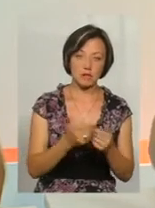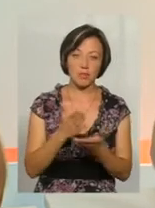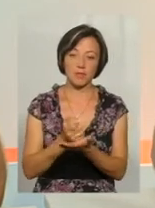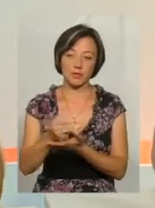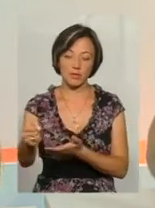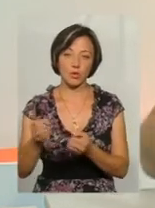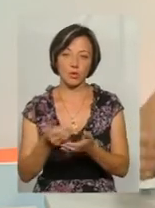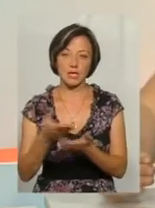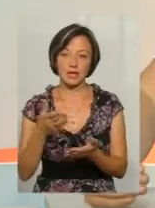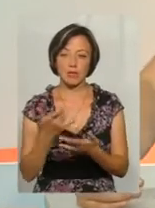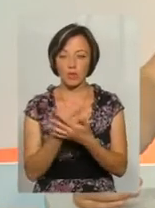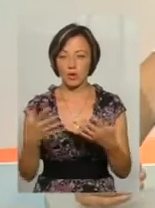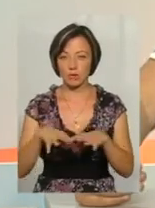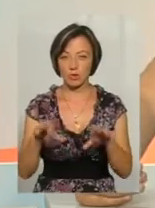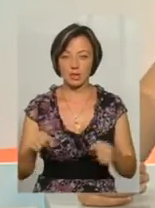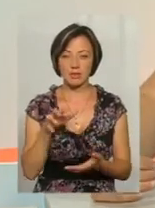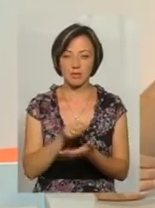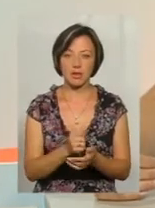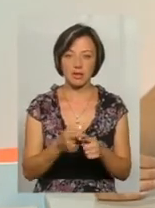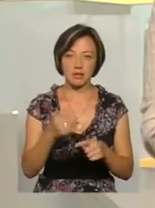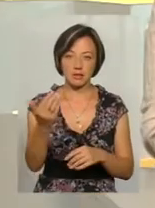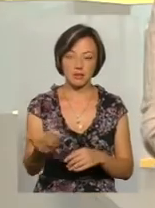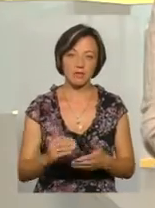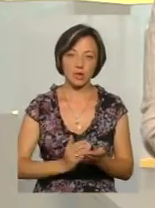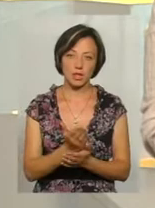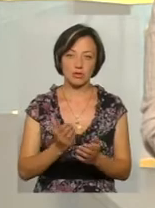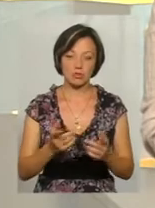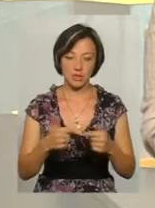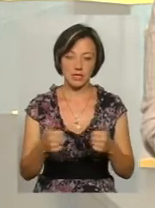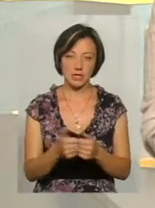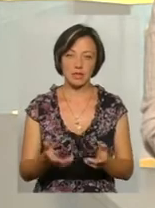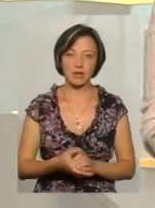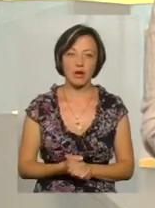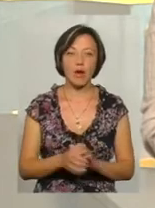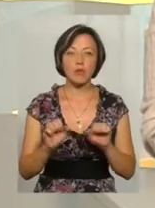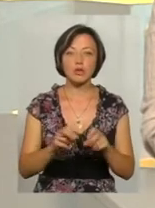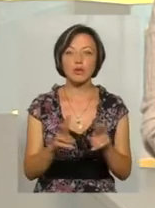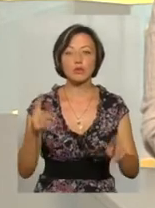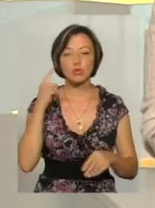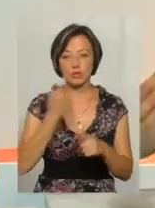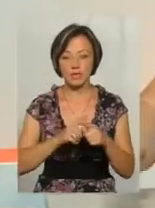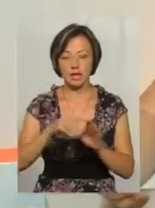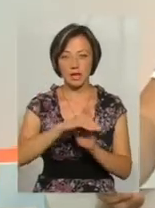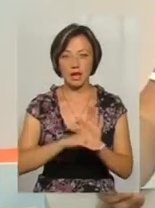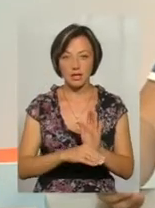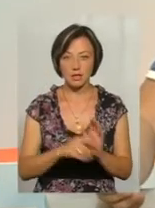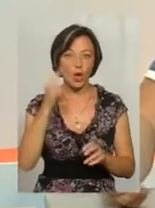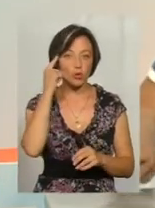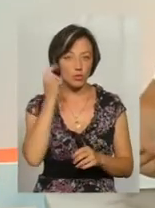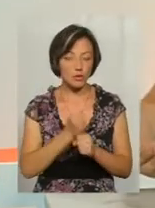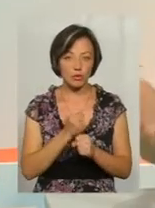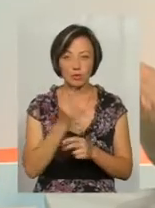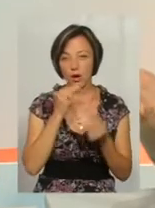можемо оцінити по різних посадах, які займали висуванці від цієї політичної сили. Так, можливо, хтось почує цей рейтинг, ну, задумається над